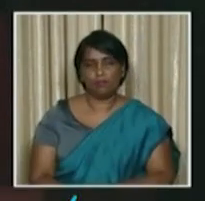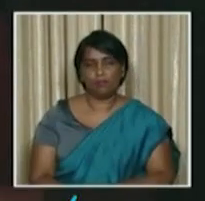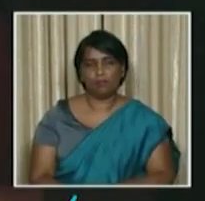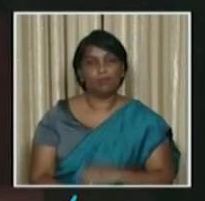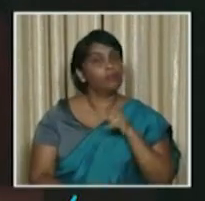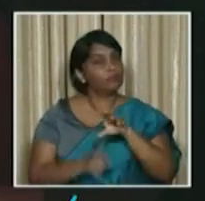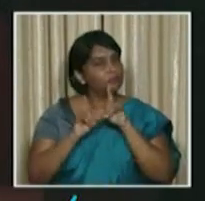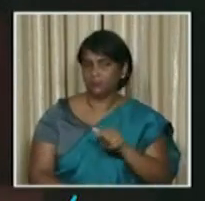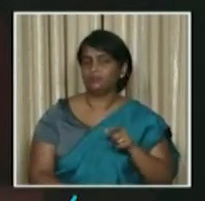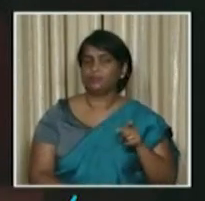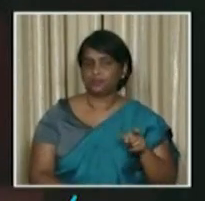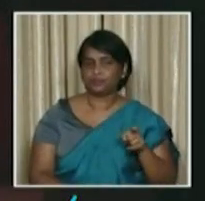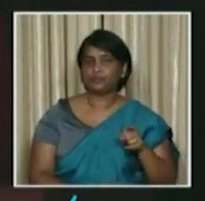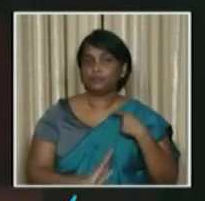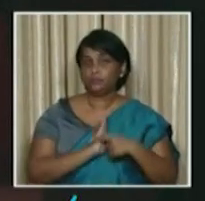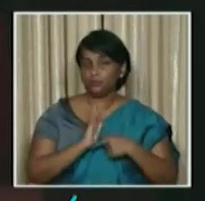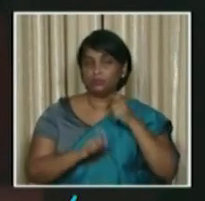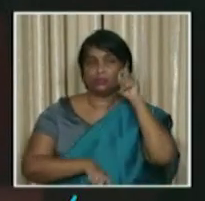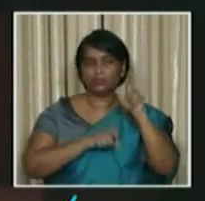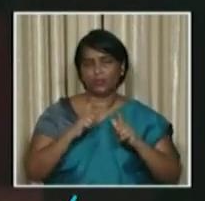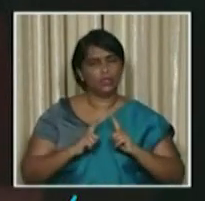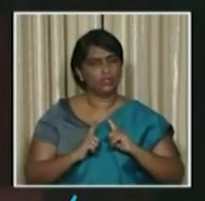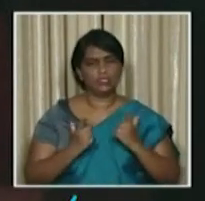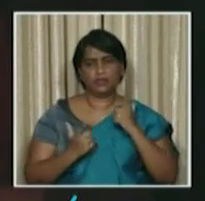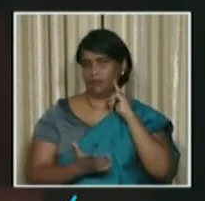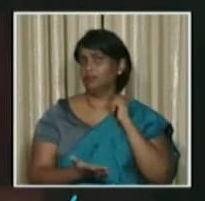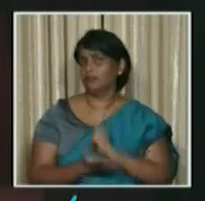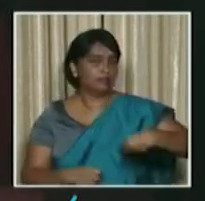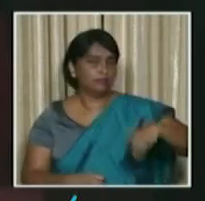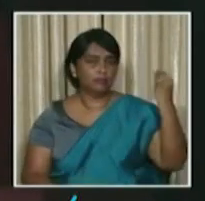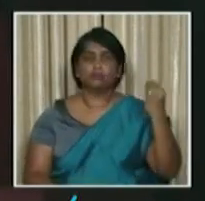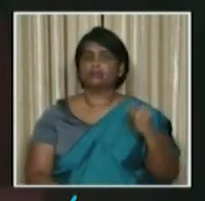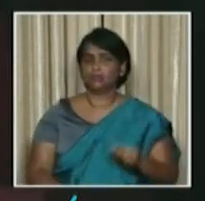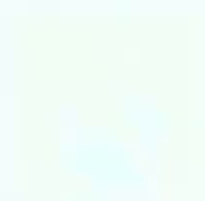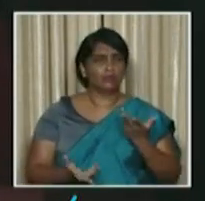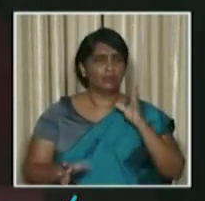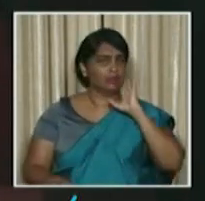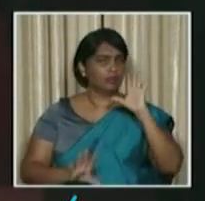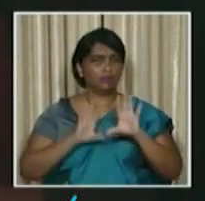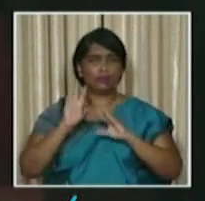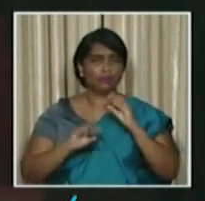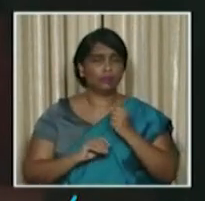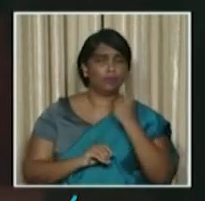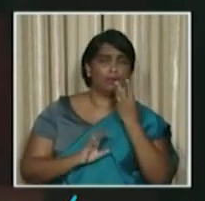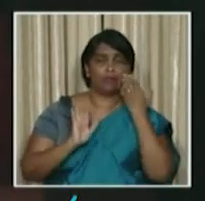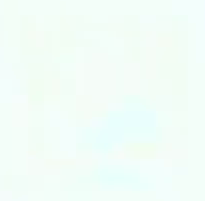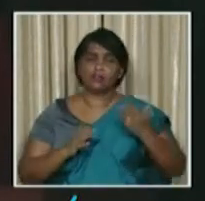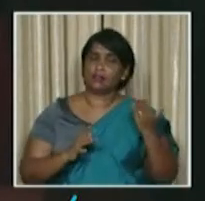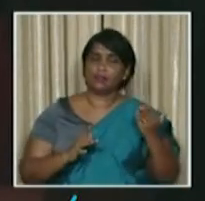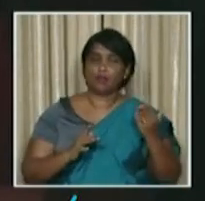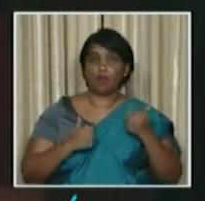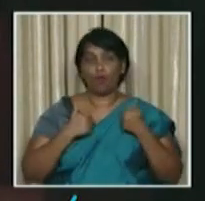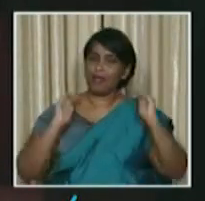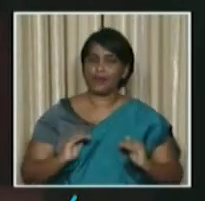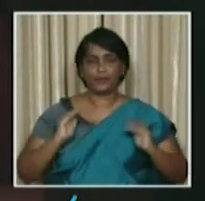මේ වගේ තත්ත්වයක් තුළ මේ රටේ ජනතාවට ජීවත් වෙන්න බැරි තත්ත්වයක් නිර්මාණය වෙලා තියෙනවා. සංඛ්‍යාලයක නම් ඉදිරිපත් කරන උද්දමන වේගය හොඳටම